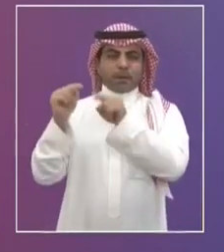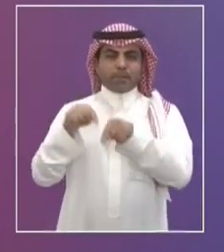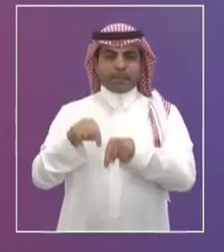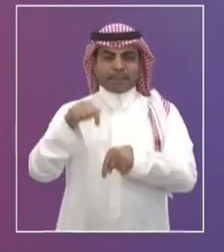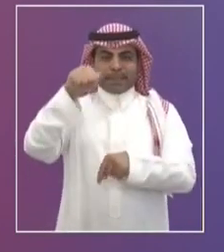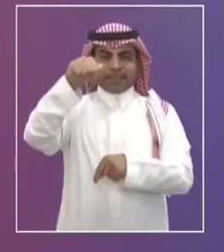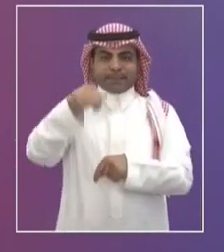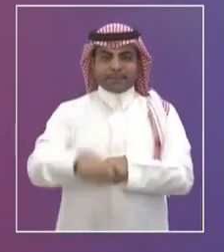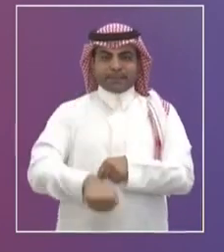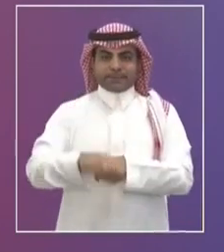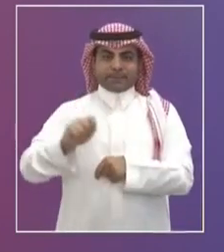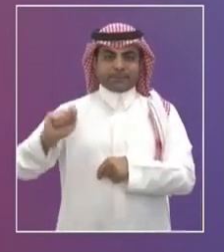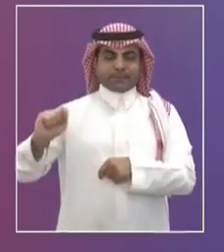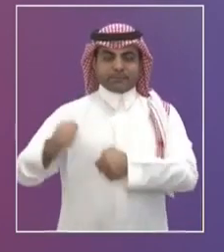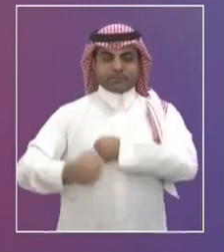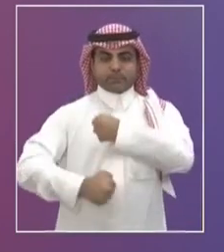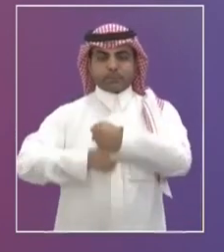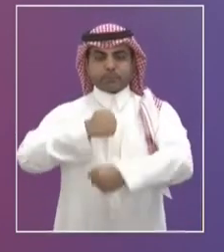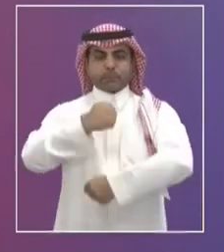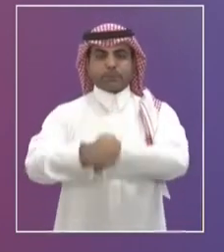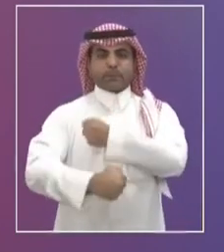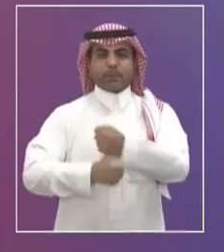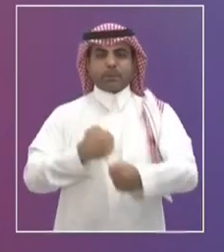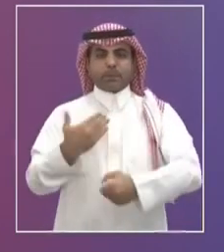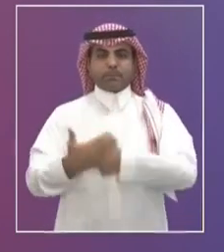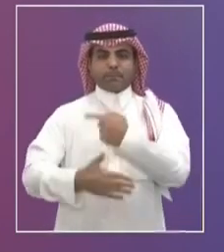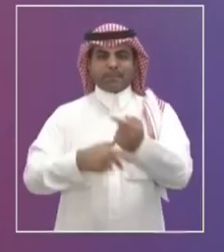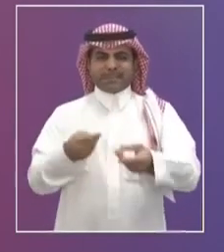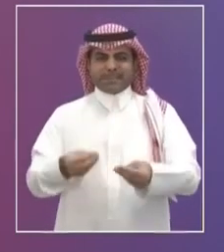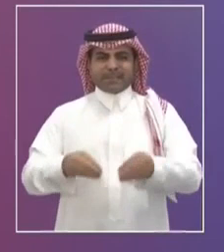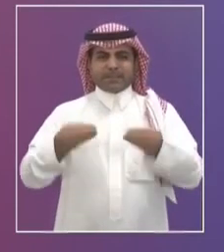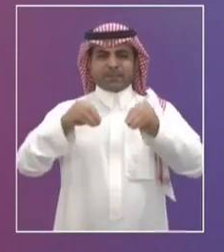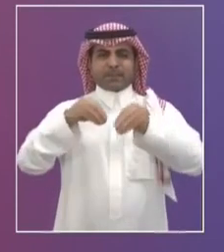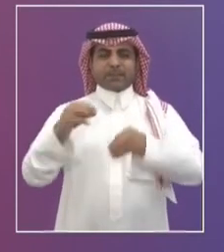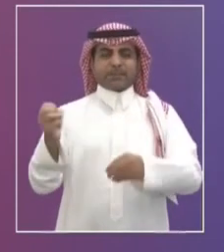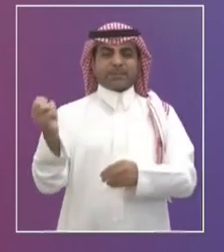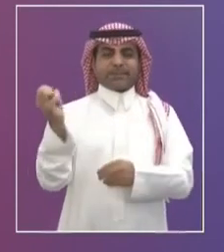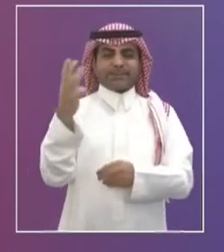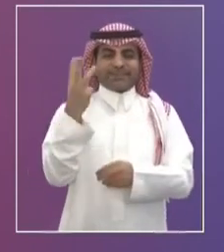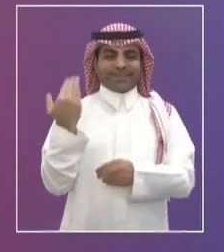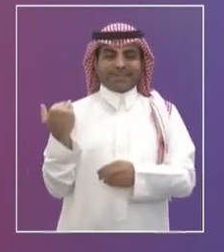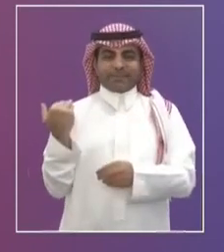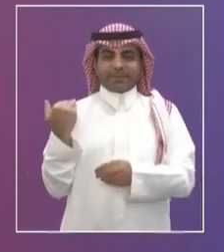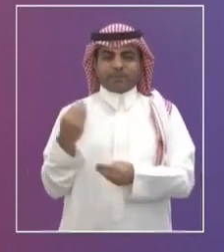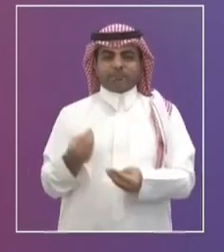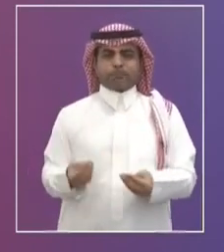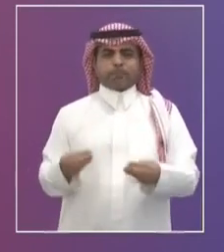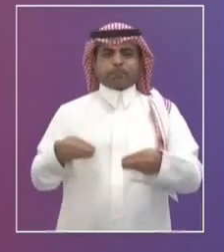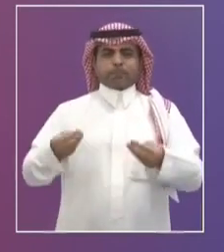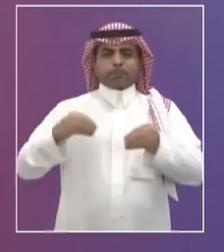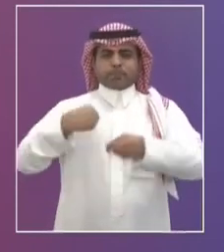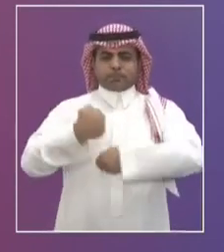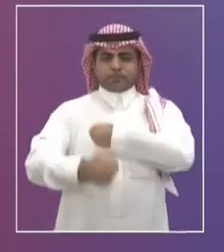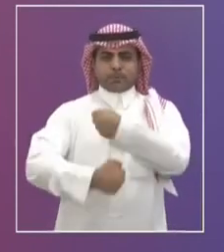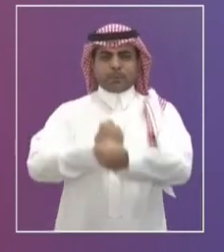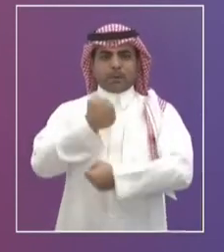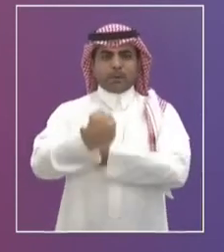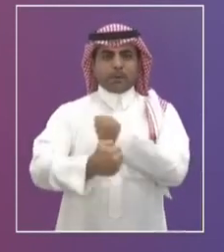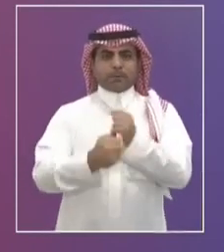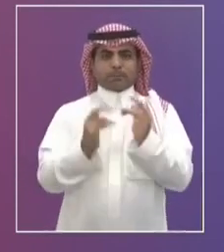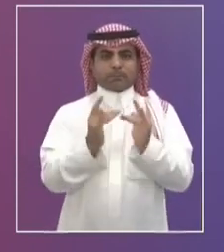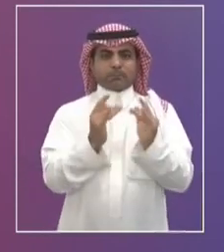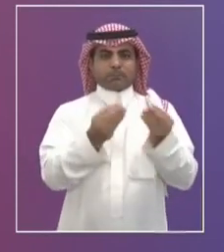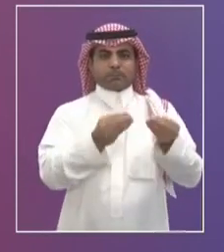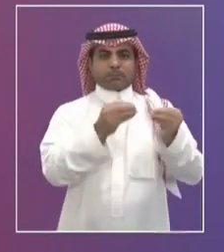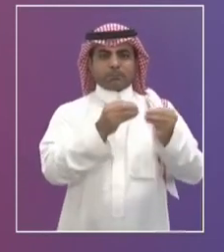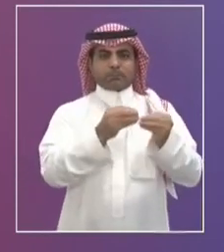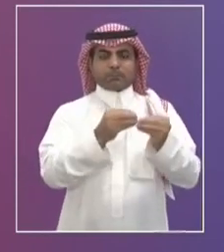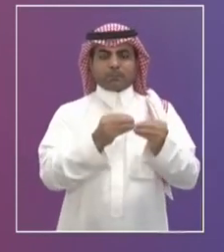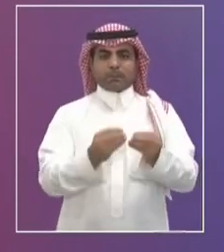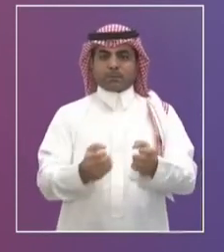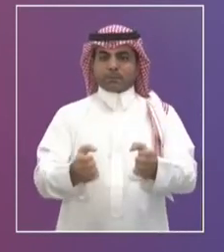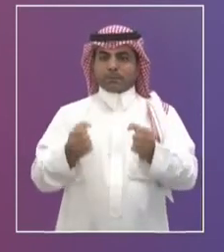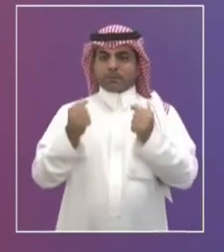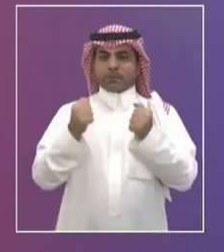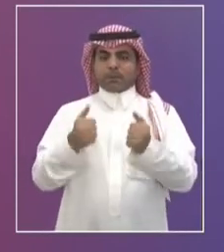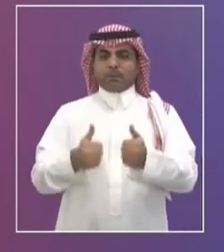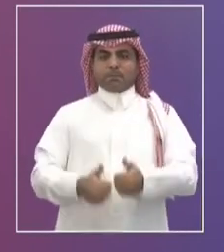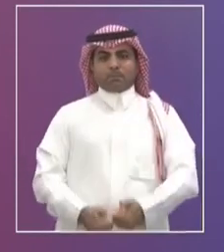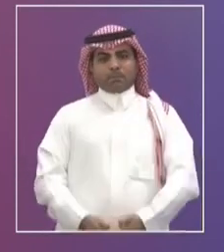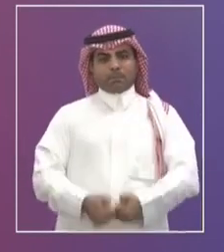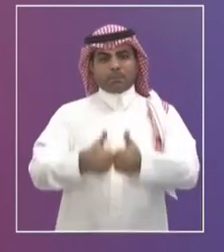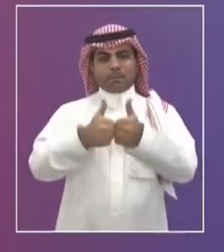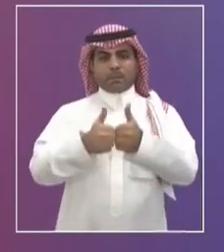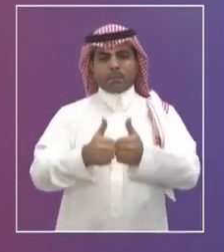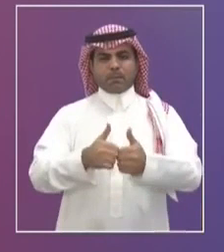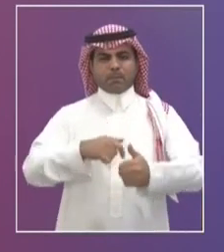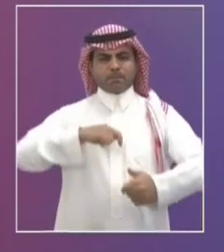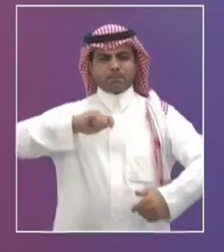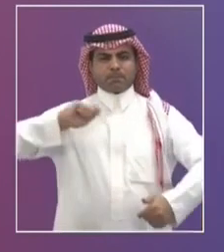والجهد الذي بذل لرفع السعة السريرية بنسبة 30% ليس في ظروف عادية، بل في